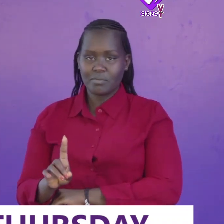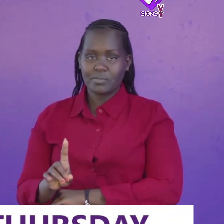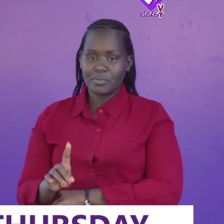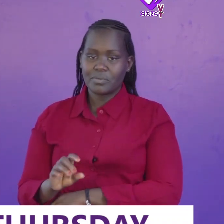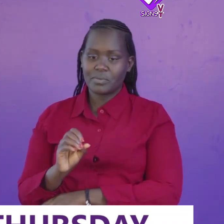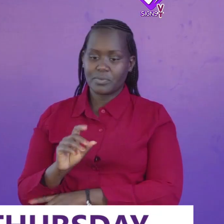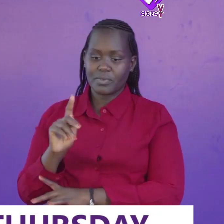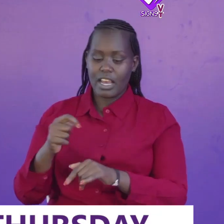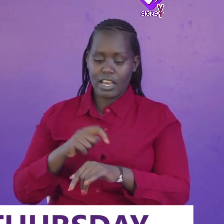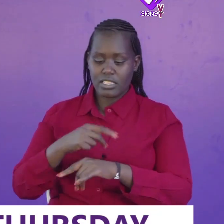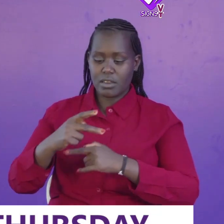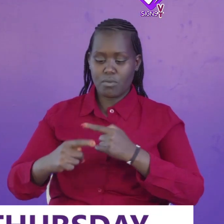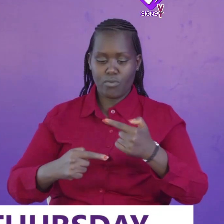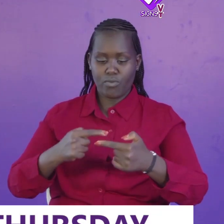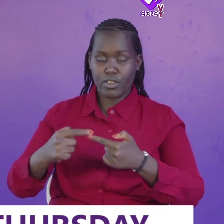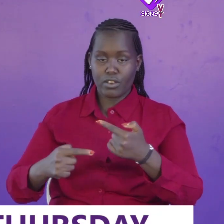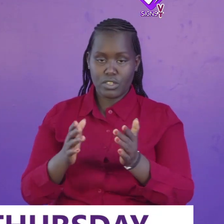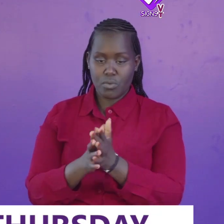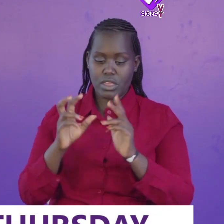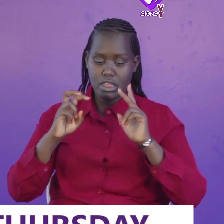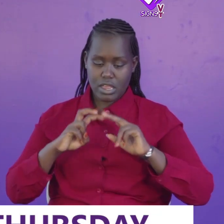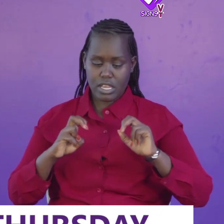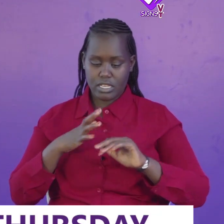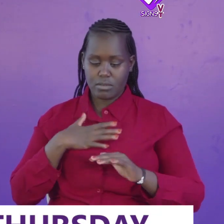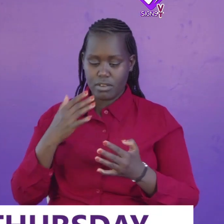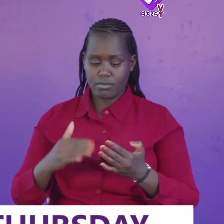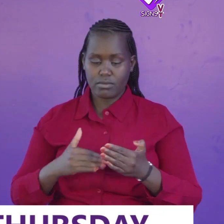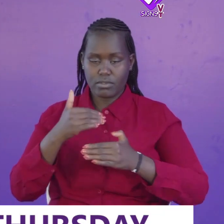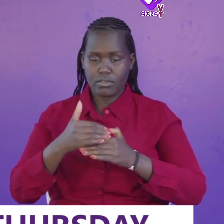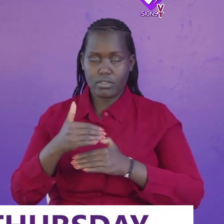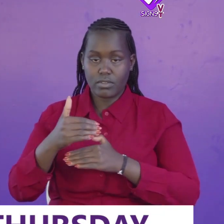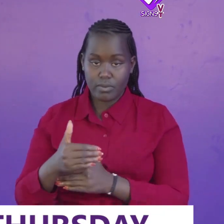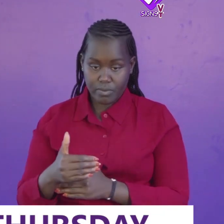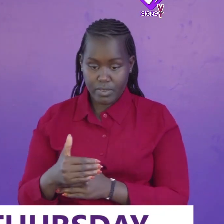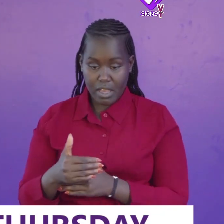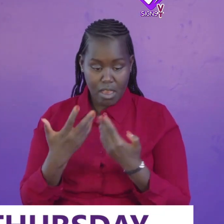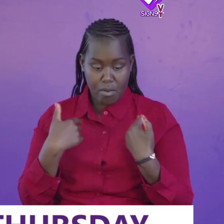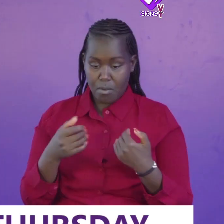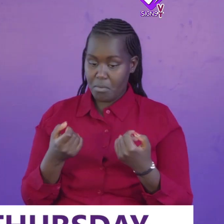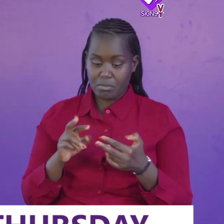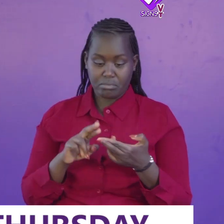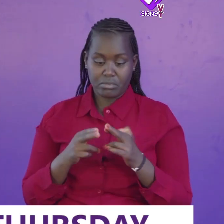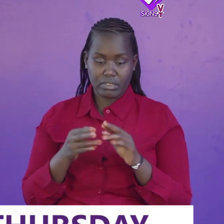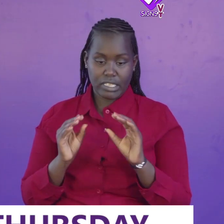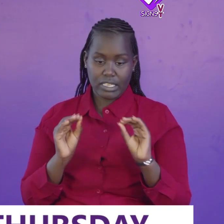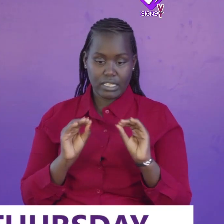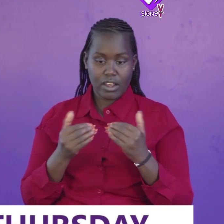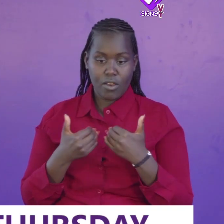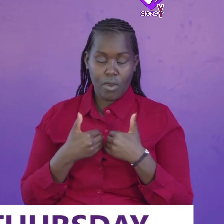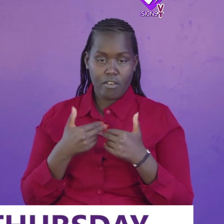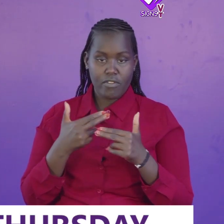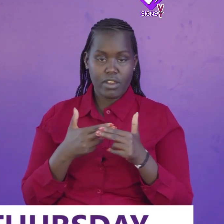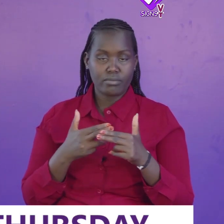Haya, as we continue with my research, twende next ambayo sijui my viewers nyinyi ndio mtatuambia juu hata si relate ni nini.